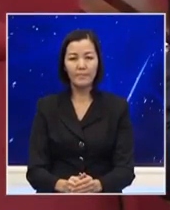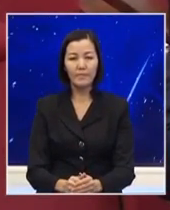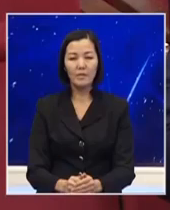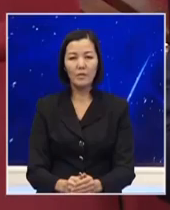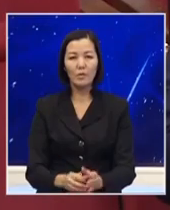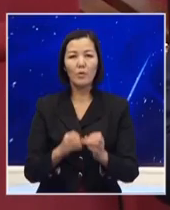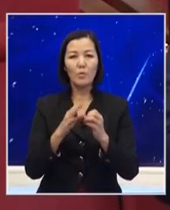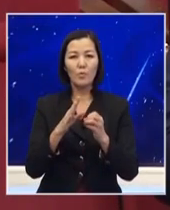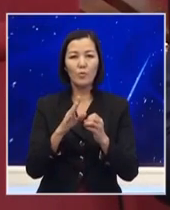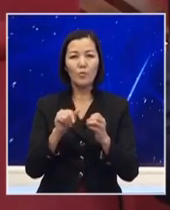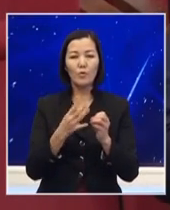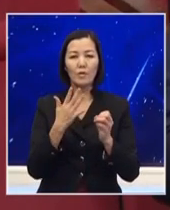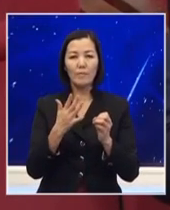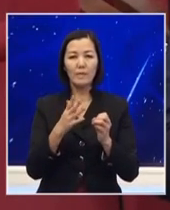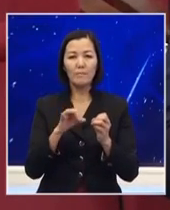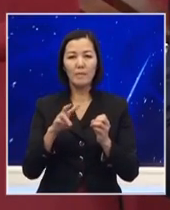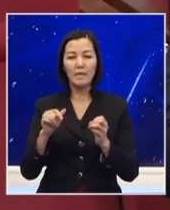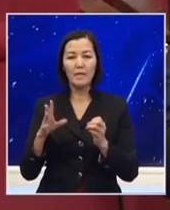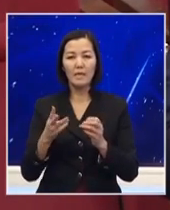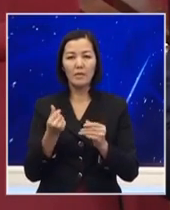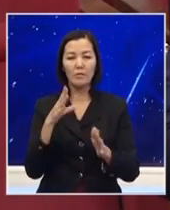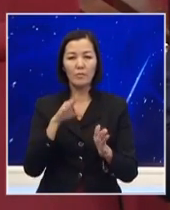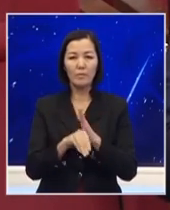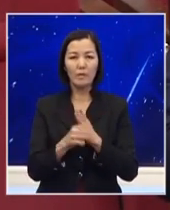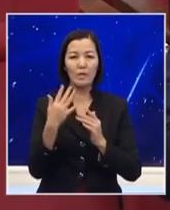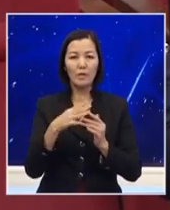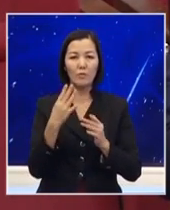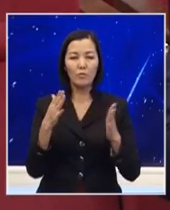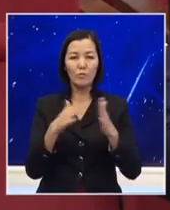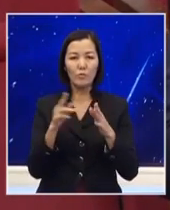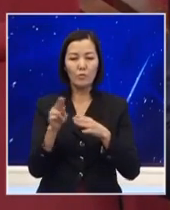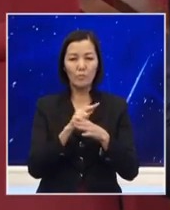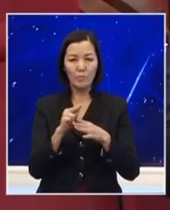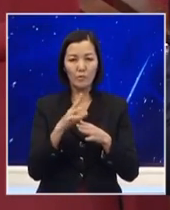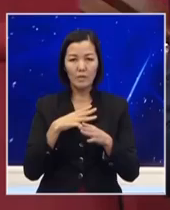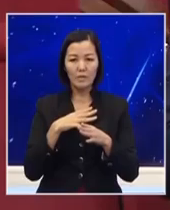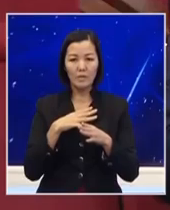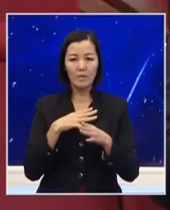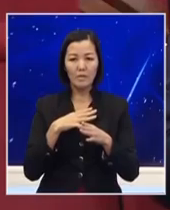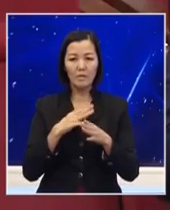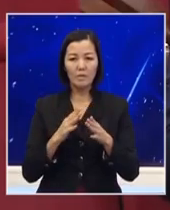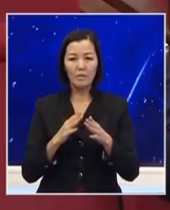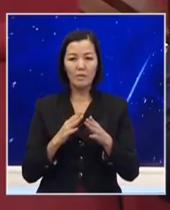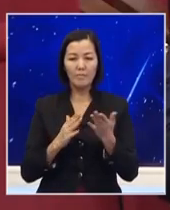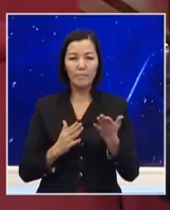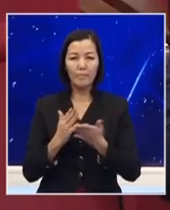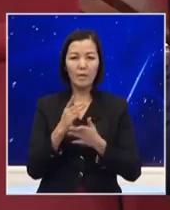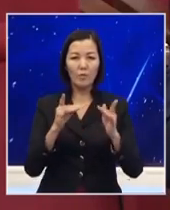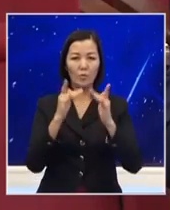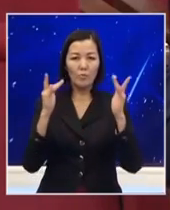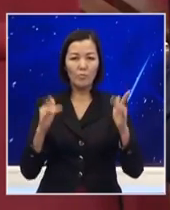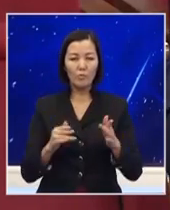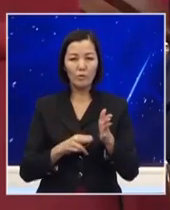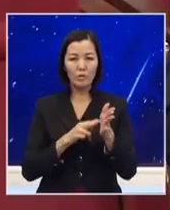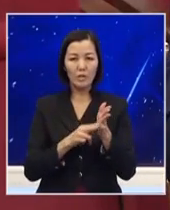отыр. Қазіргі кезде 24 үйдің ремонт жасалды, 5 скважина басылды, и переход мост через этот железный